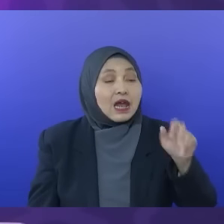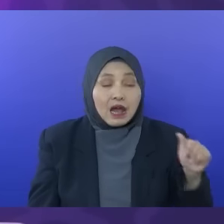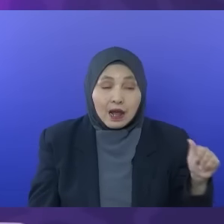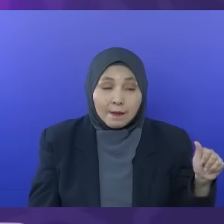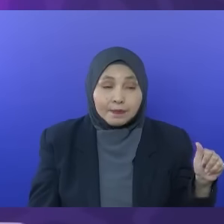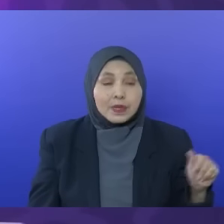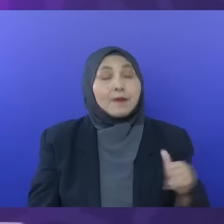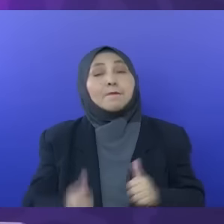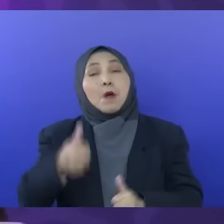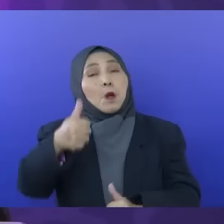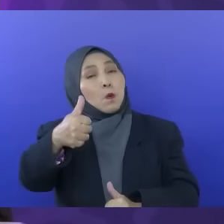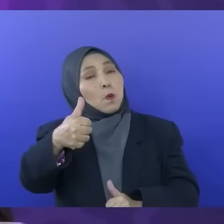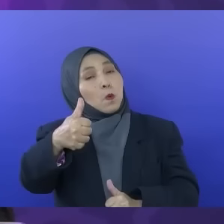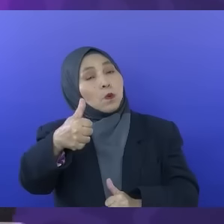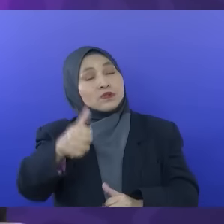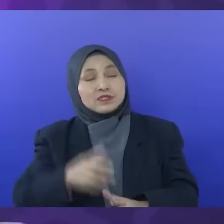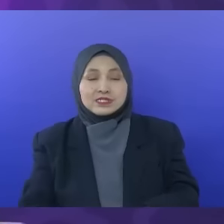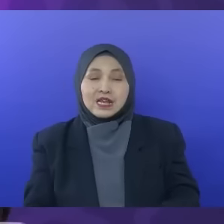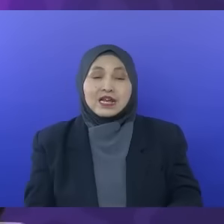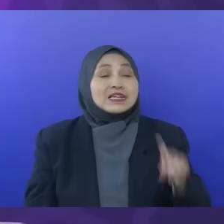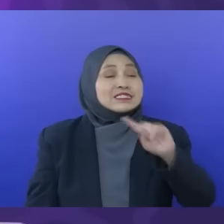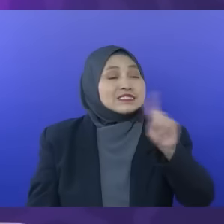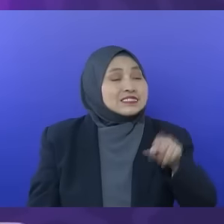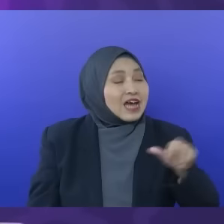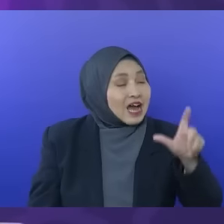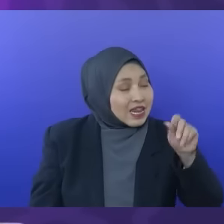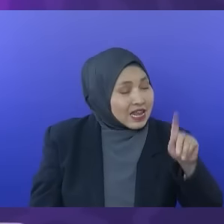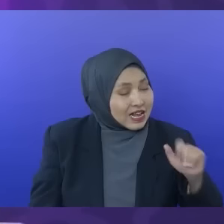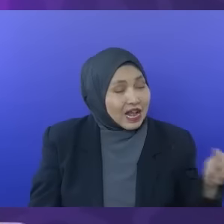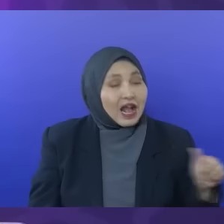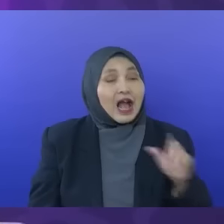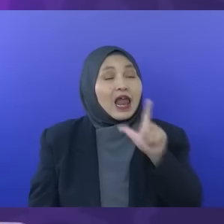bagus dzalika ataupun